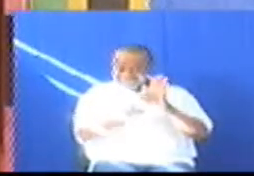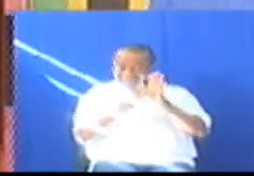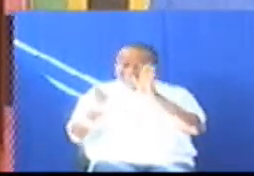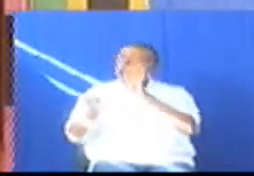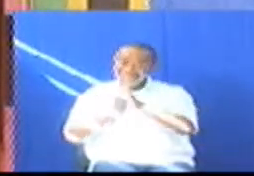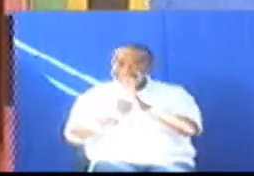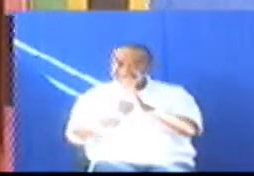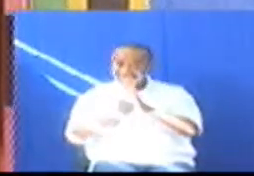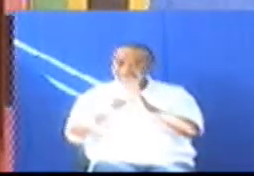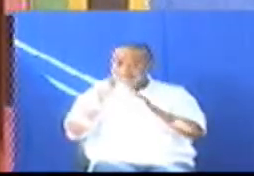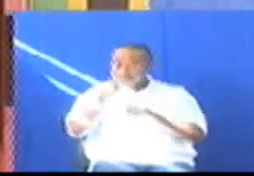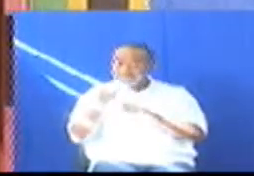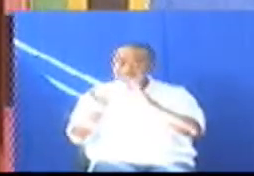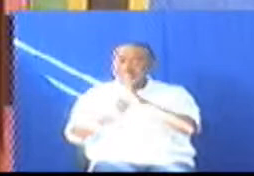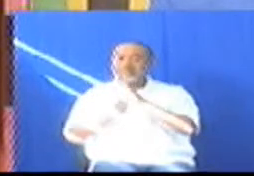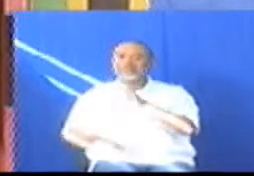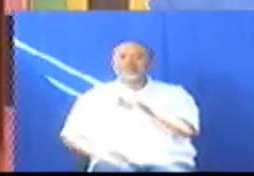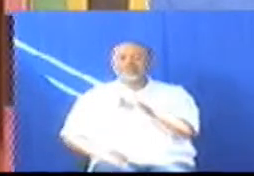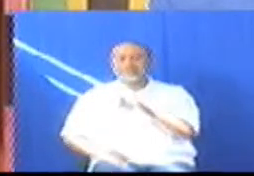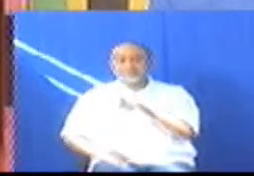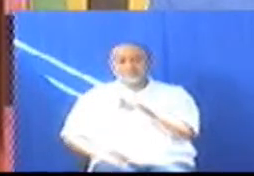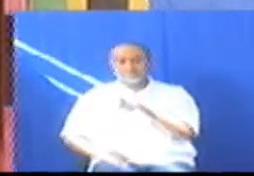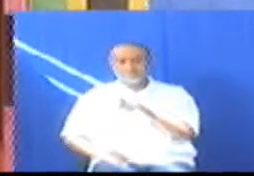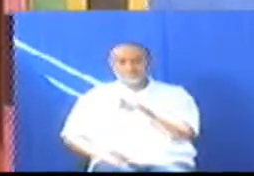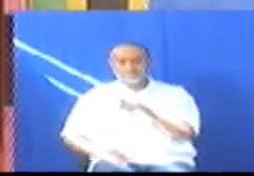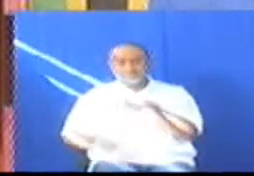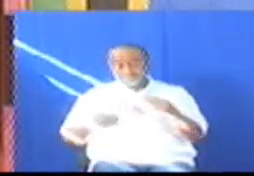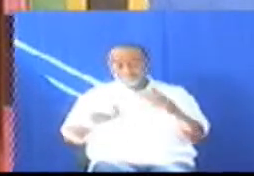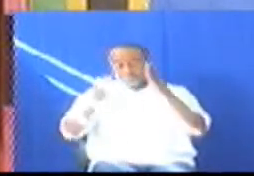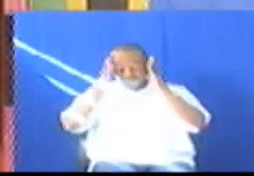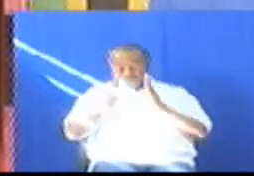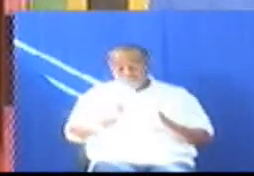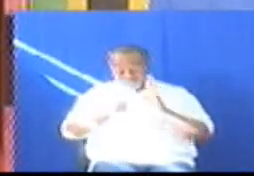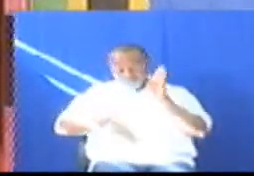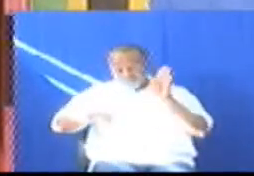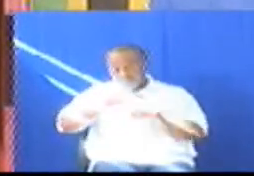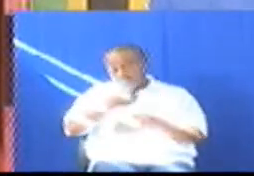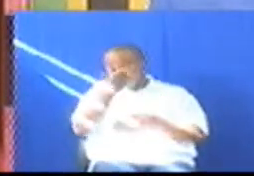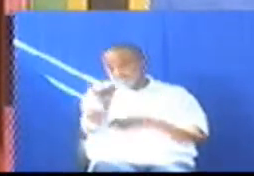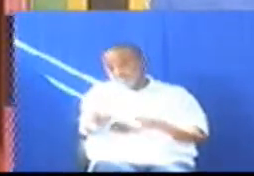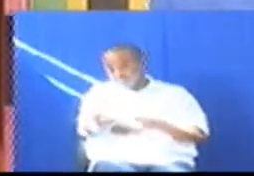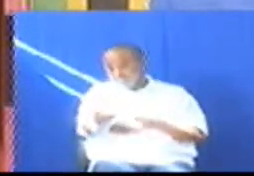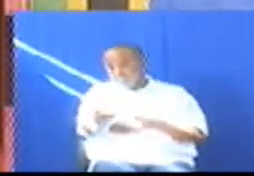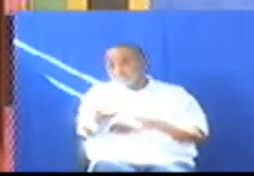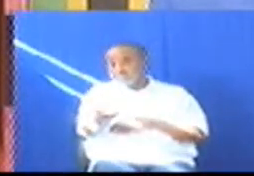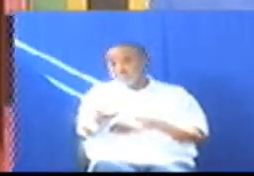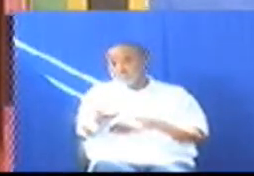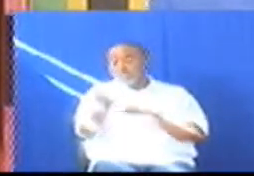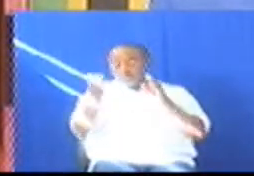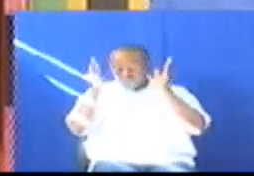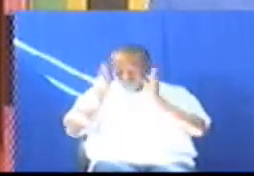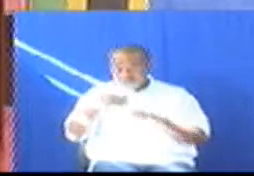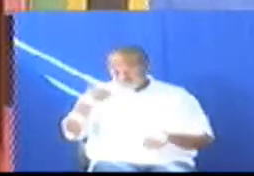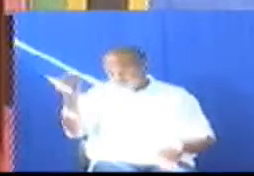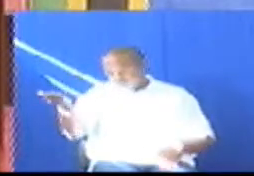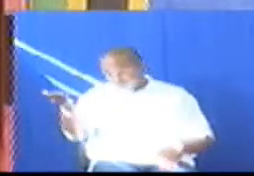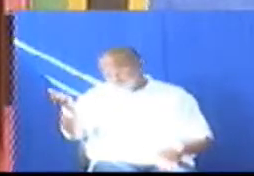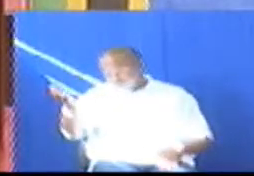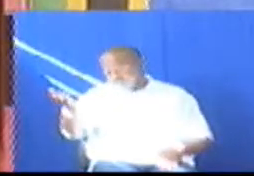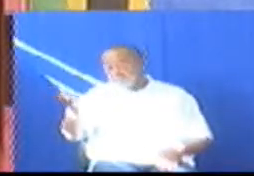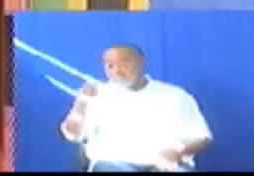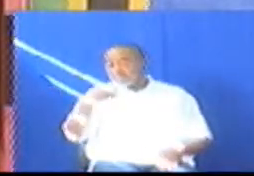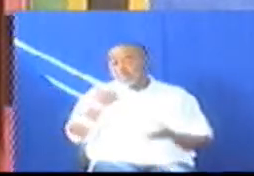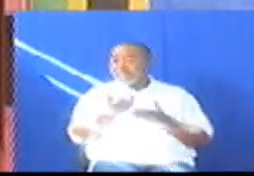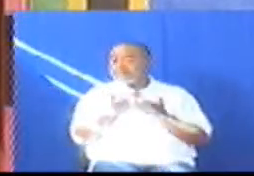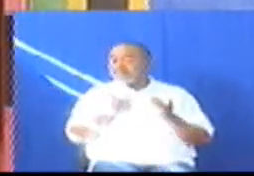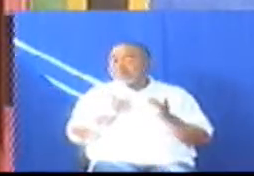99.9. Na Mheshimiwa Mwenyekiti, Tumeambiwa sababu, Mheshimiwa Spika, tumeambiwa sababu ya hili